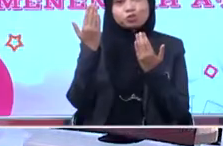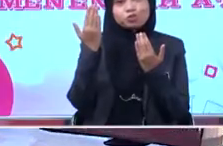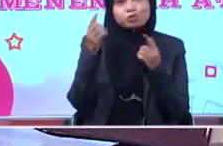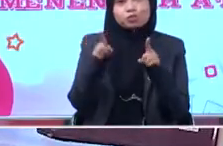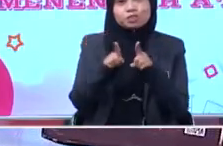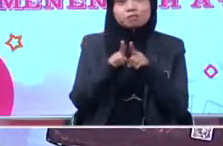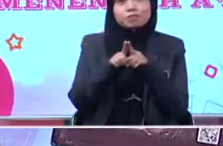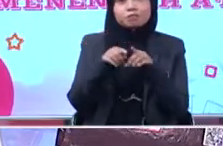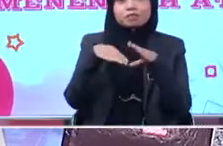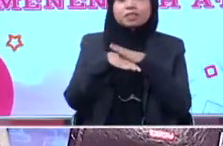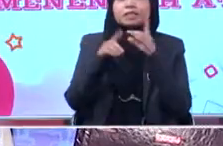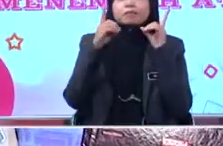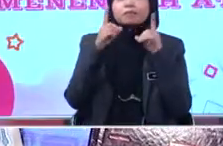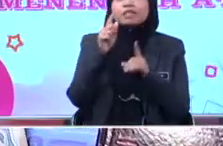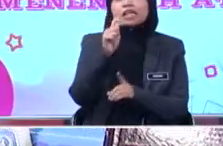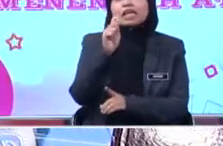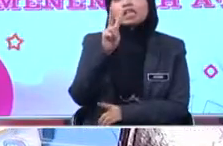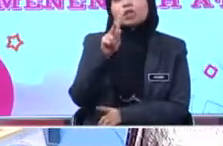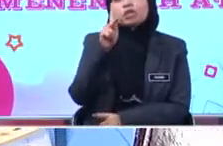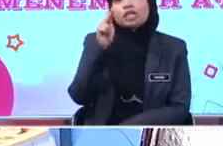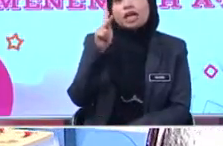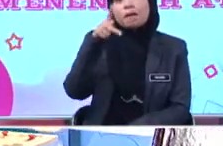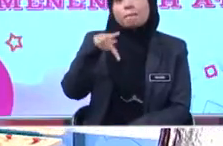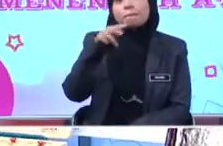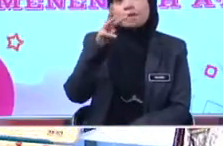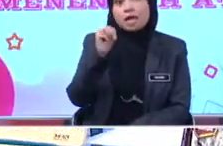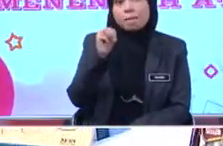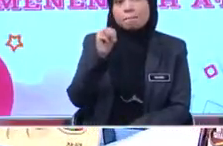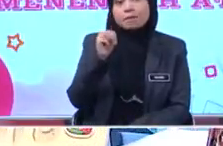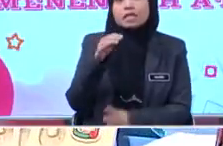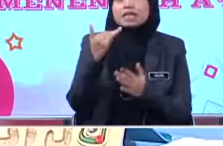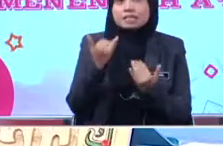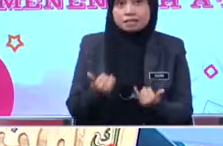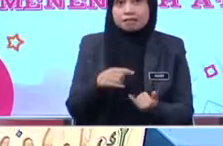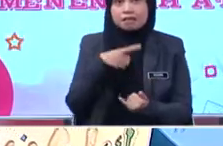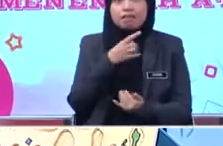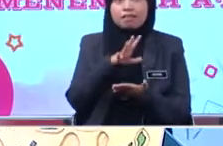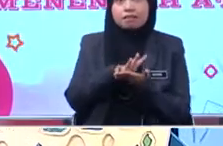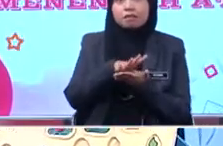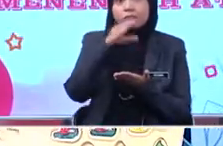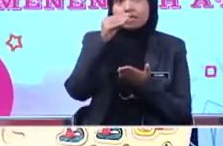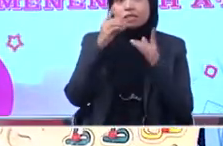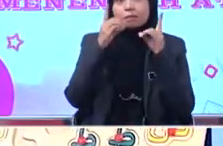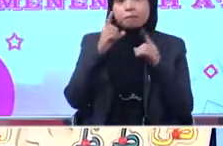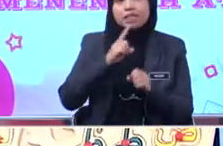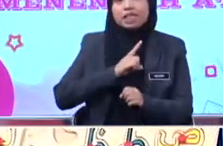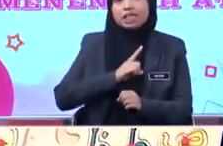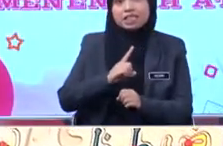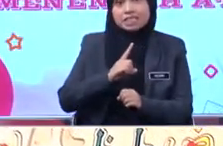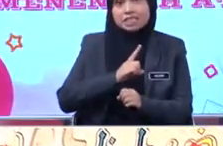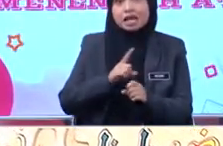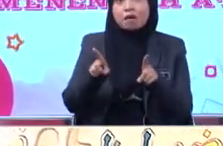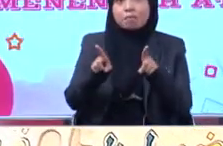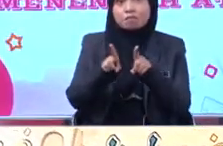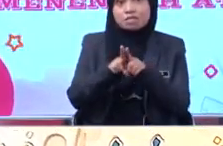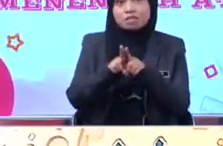cpm pastinya ketika ini kita sedang belajar pendidikan Islam tingkatan 4 khusus untuk slot pendidikan khas bersama